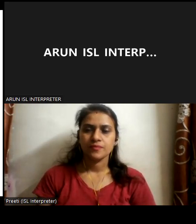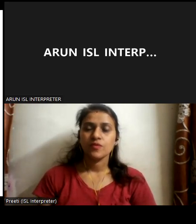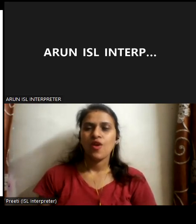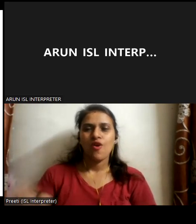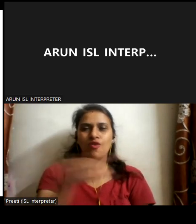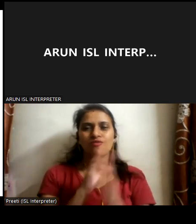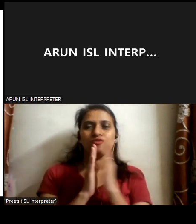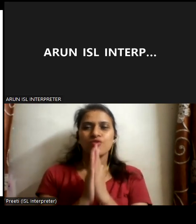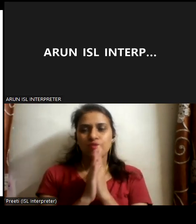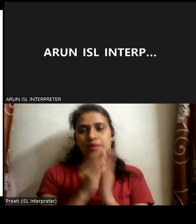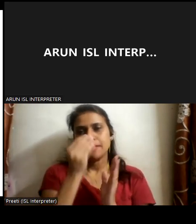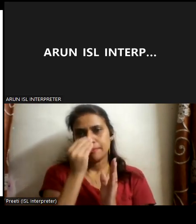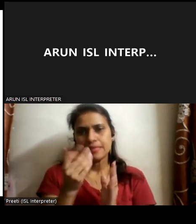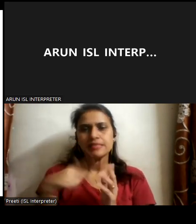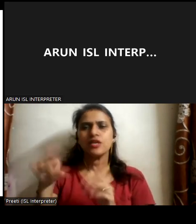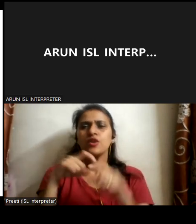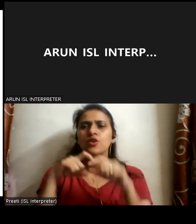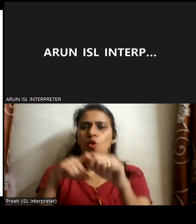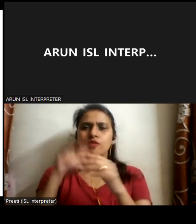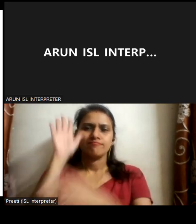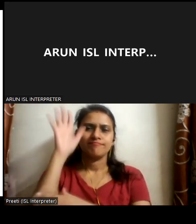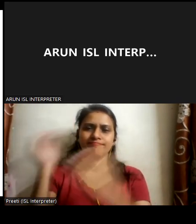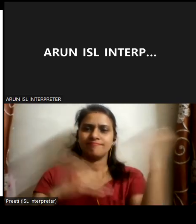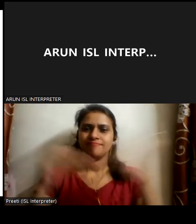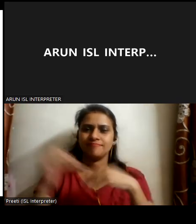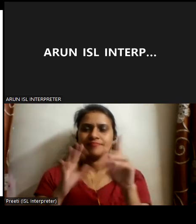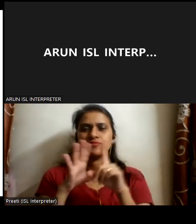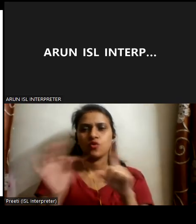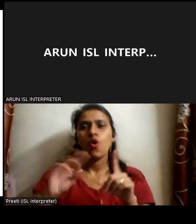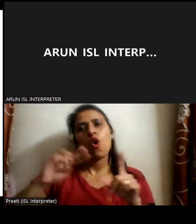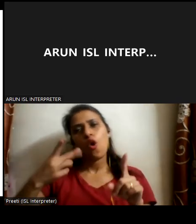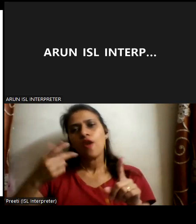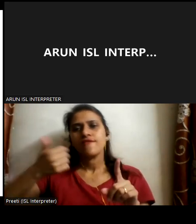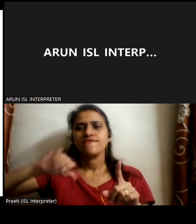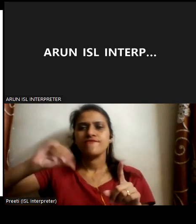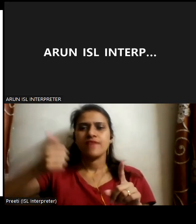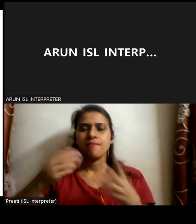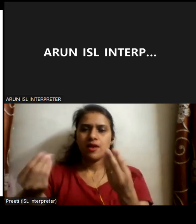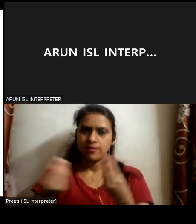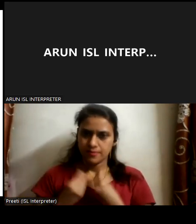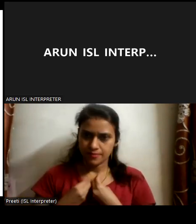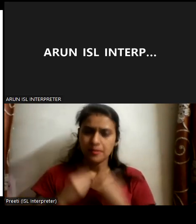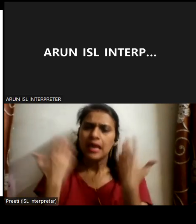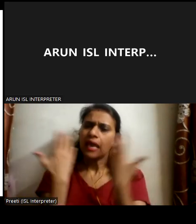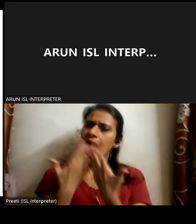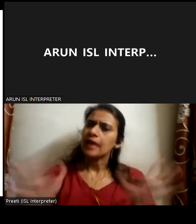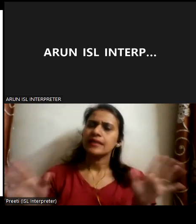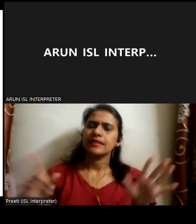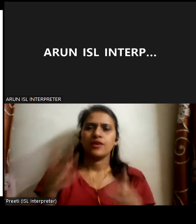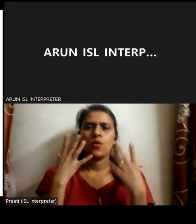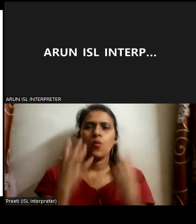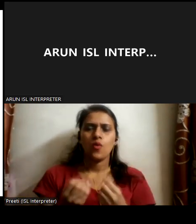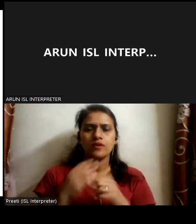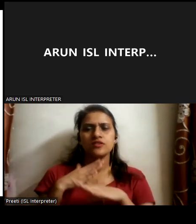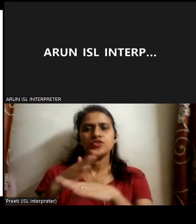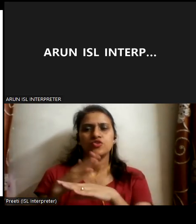to put forth any questions or put forth your feedback for the session. Jo bhi aap bolna chahe, jo bhi mere saath saajha karna chahe,